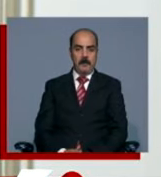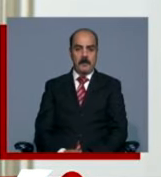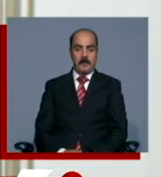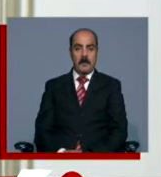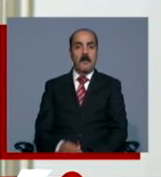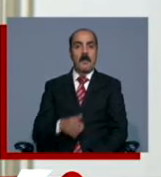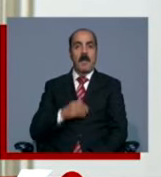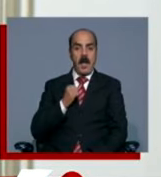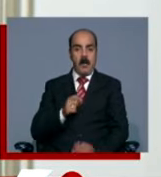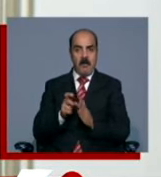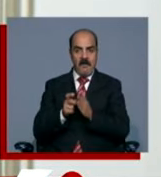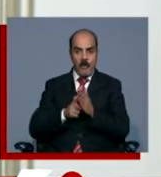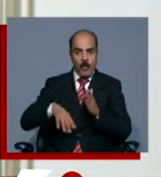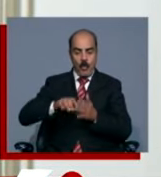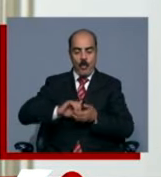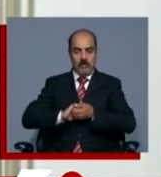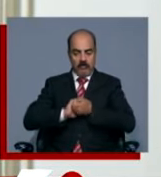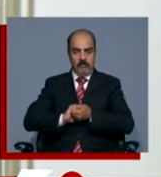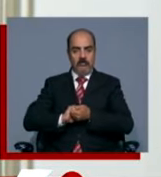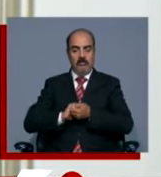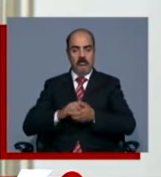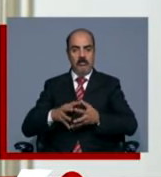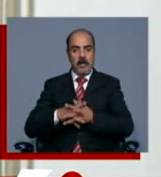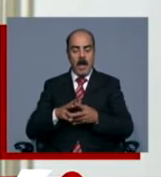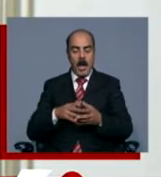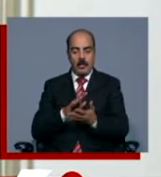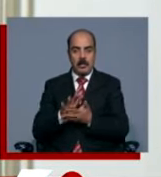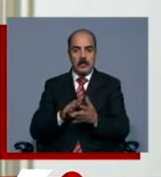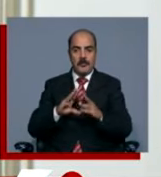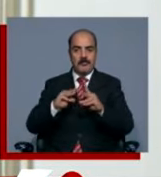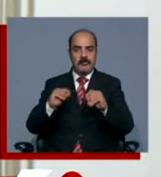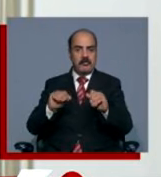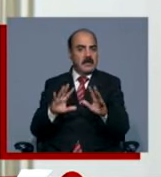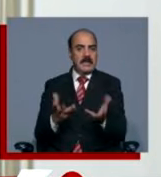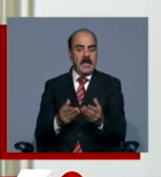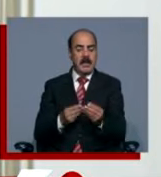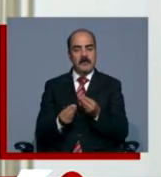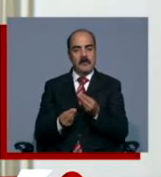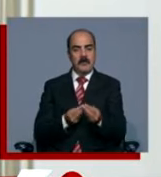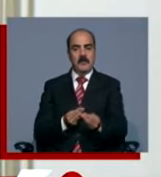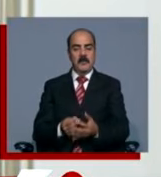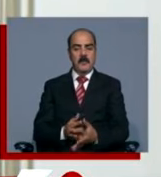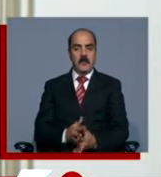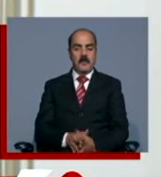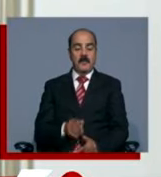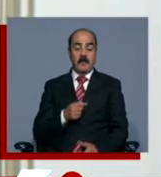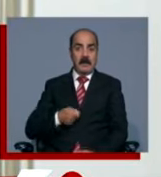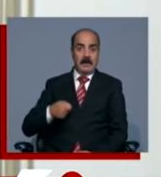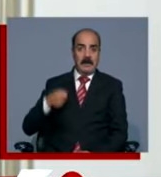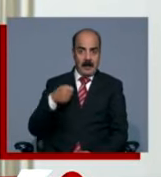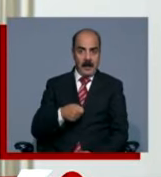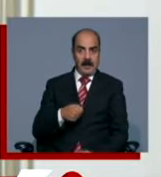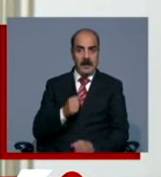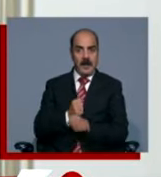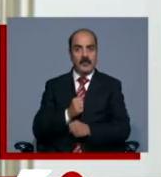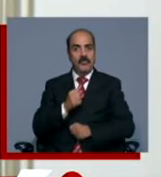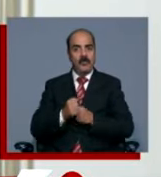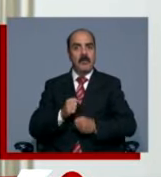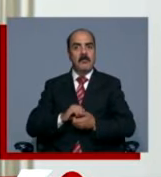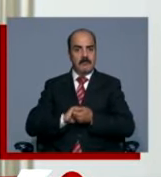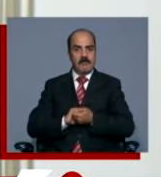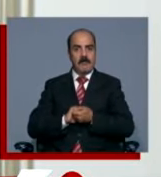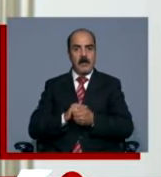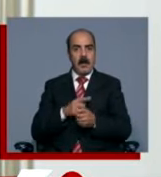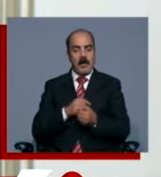تتطلب تكاتف جميع الجهود لإيجاد حلول فاعلة لها، بالإضافة إلى تكثيف العمل على